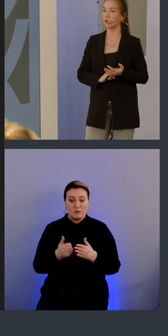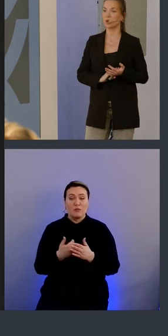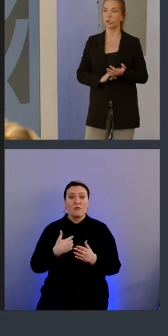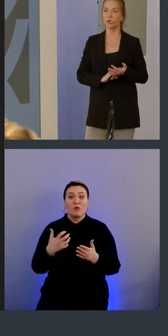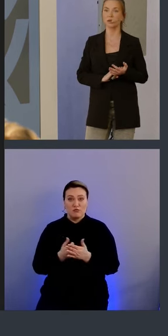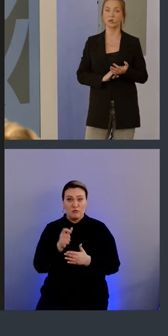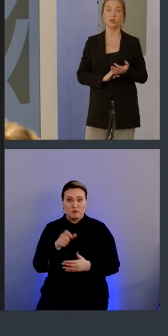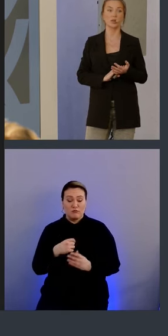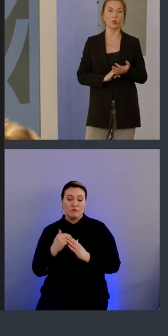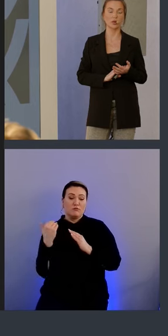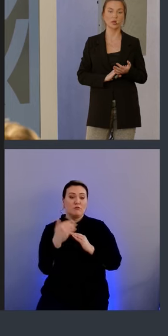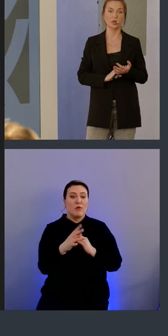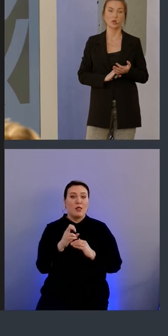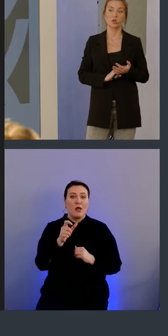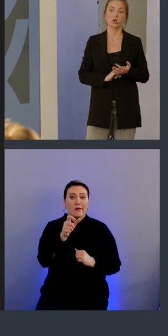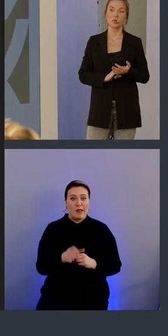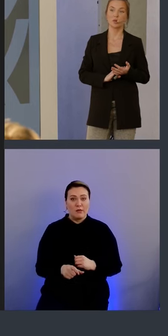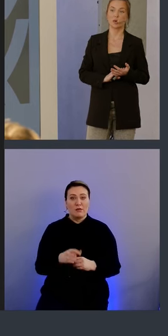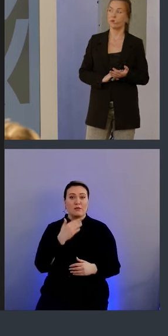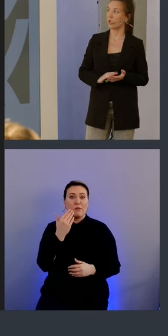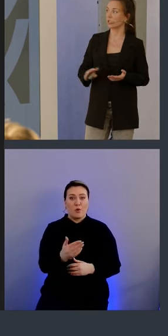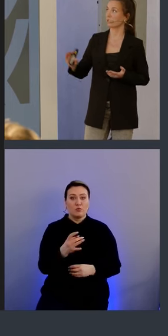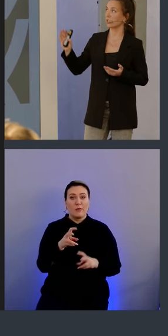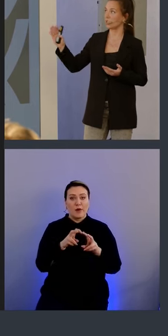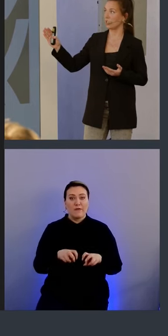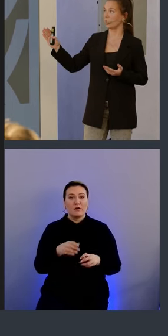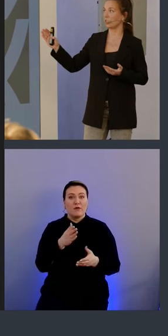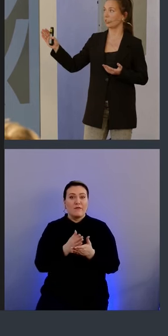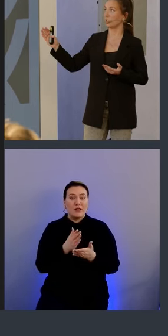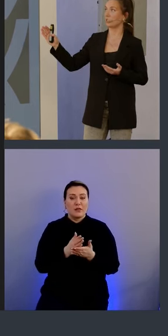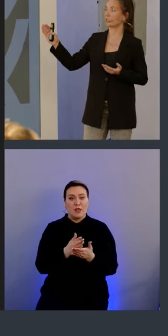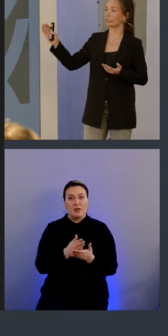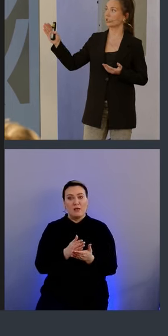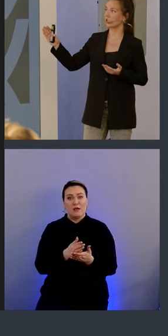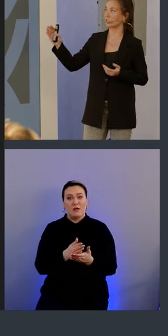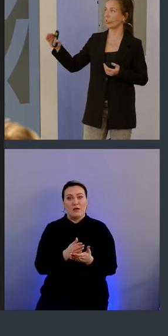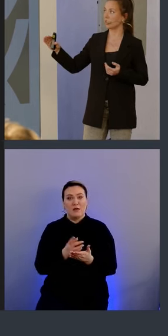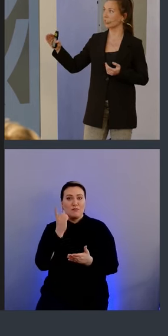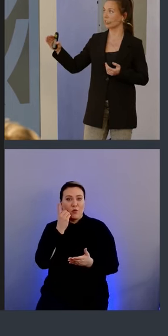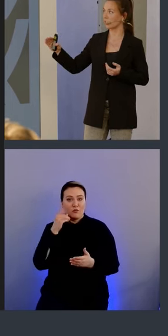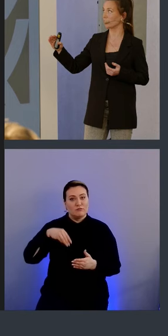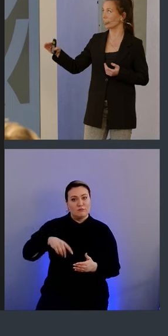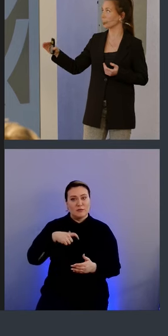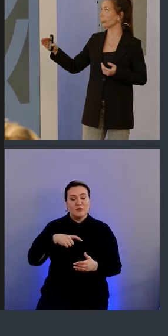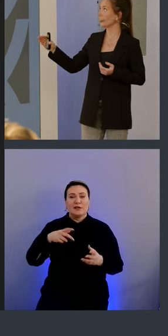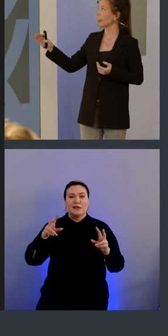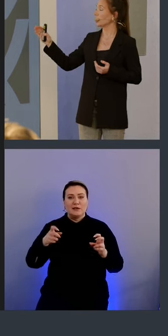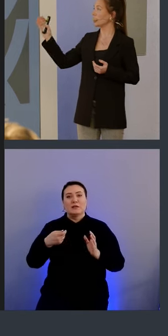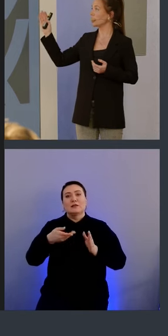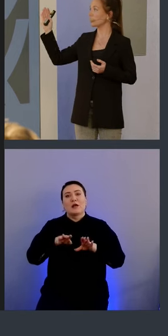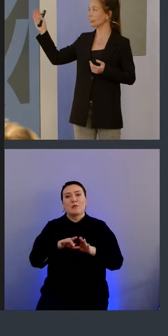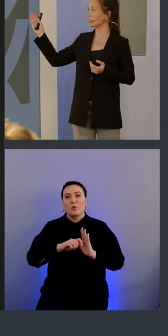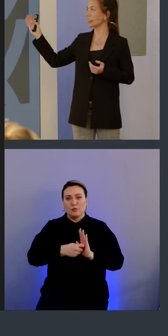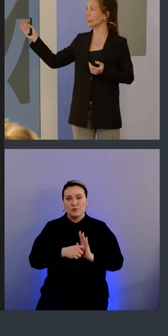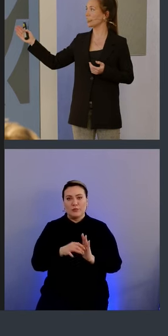отправлю я на клиент запрос, чтобы проверить владение устройством клиента закрытым ключом. Ну